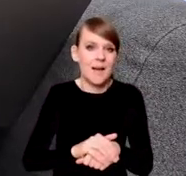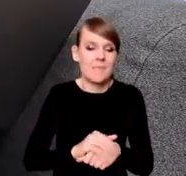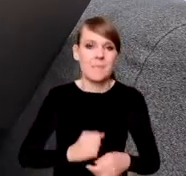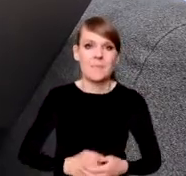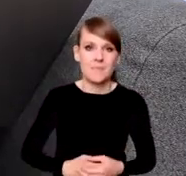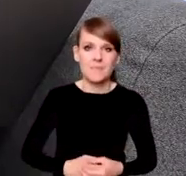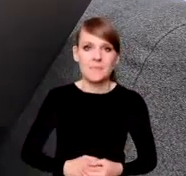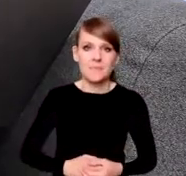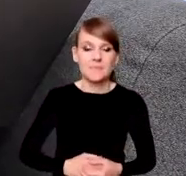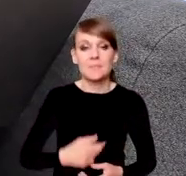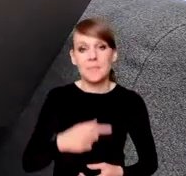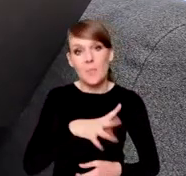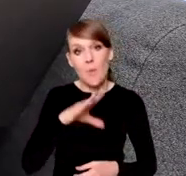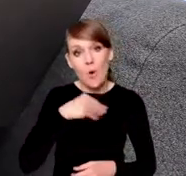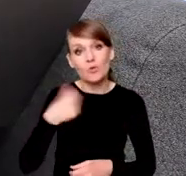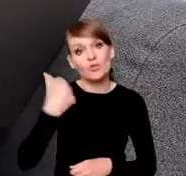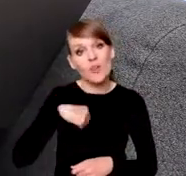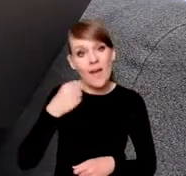pracownicy